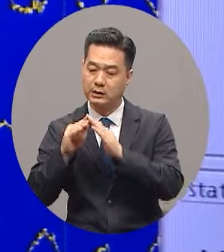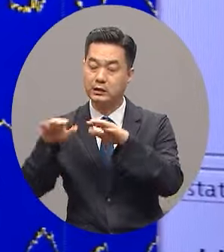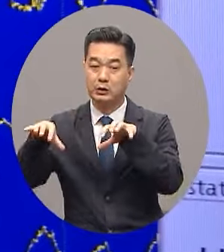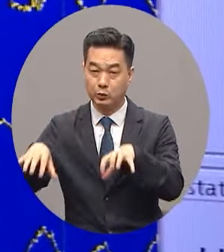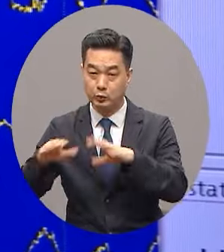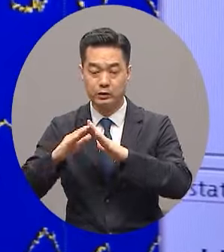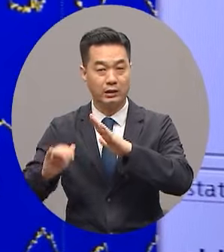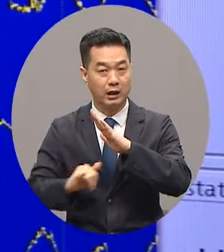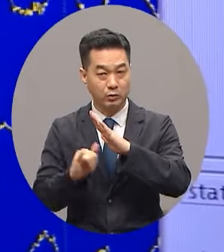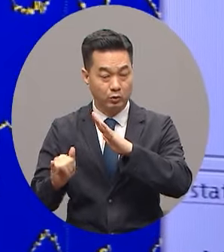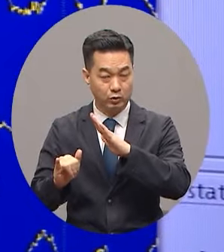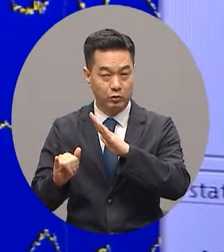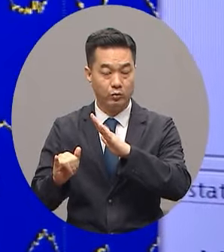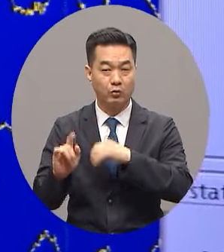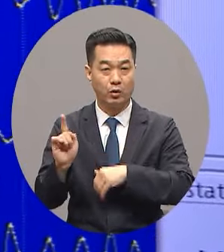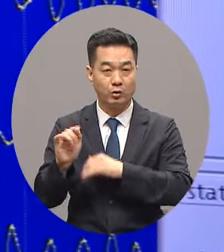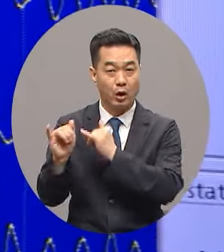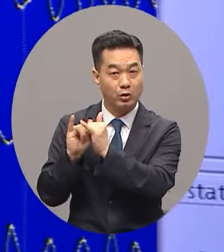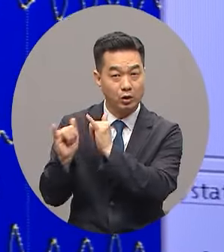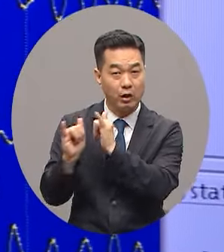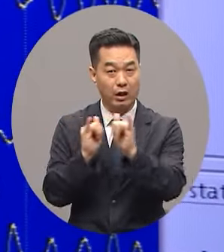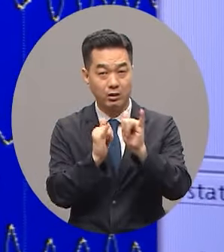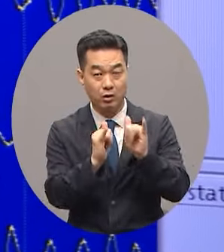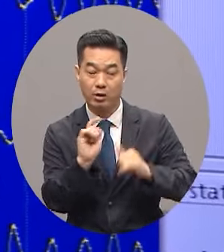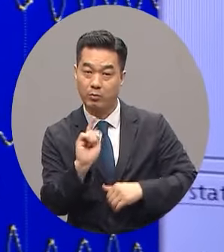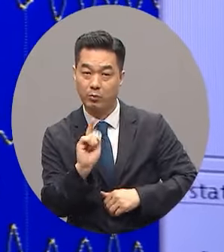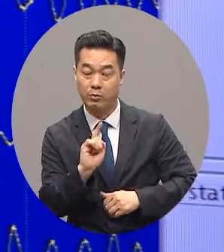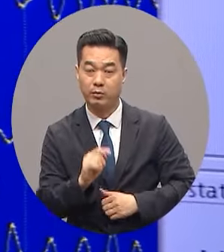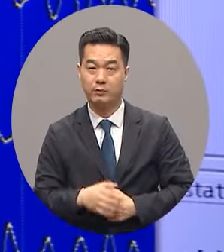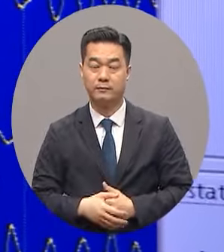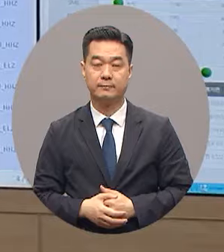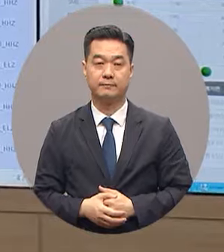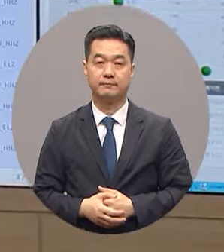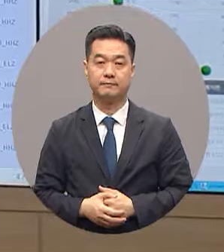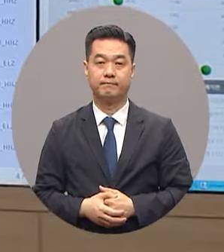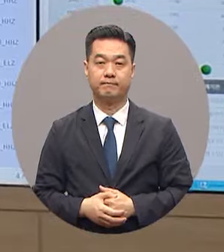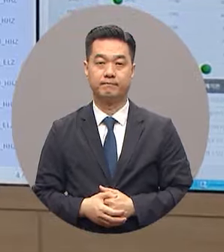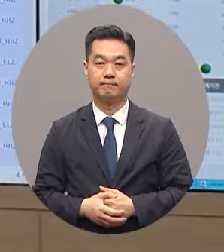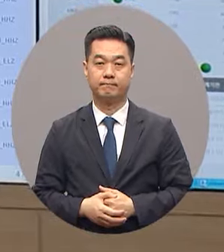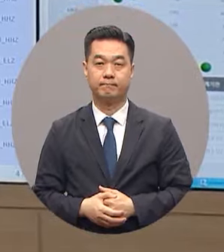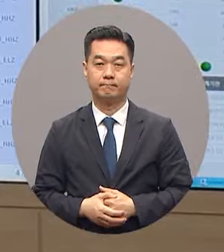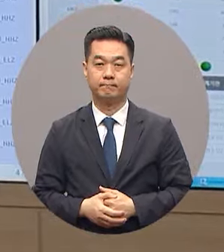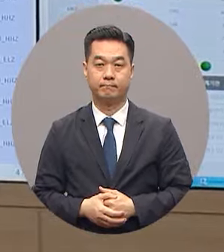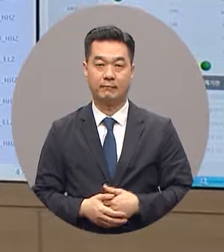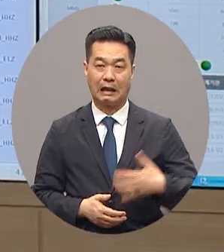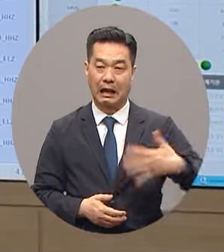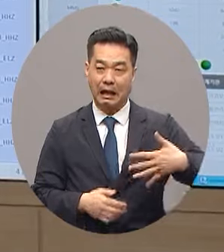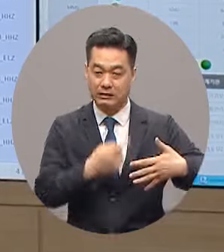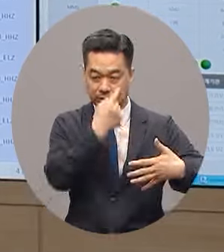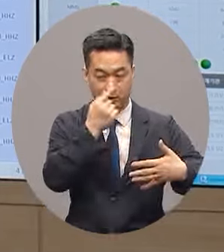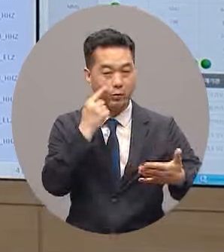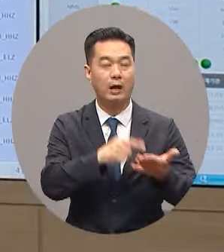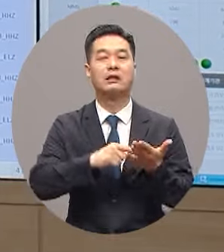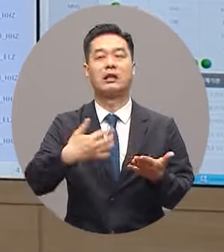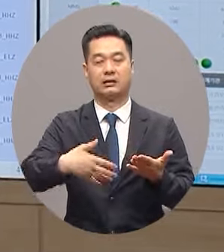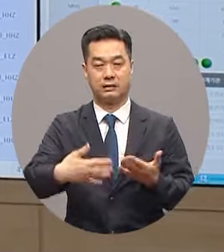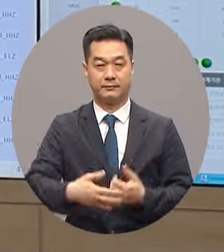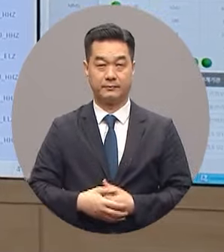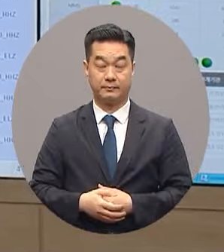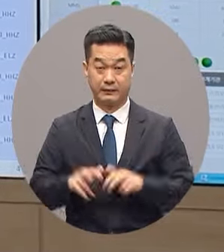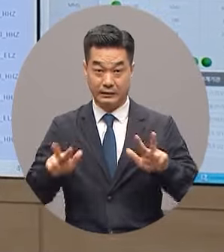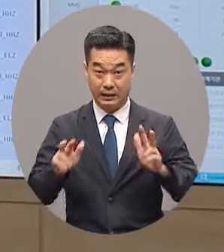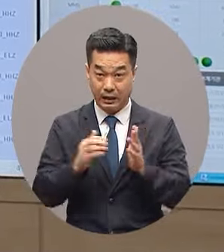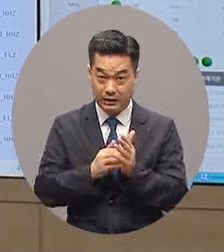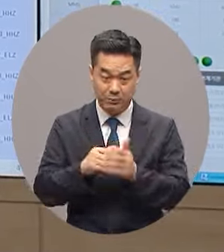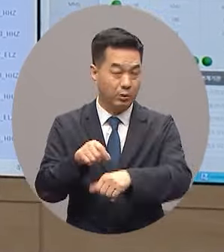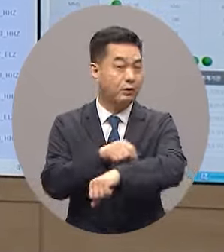이웃이라든지 가족들과는 좀 어떤 소통을 하셨는지요? 네, 아직 거기까지는 뭐 확인하지 못했습니다. 아, 그러면